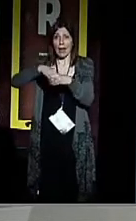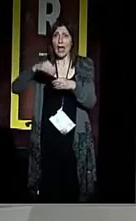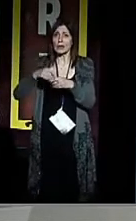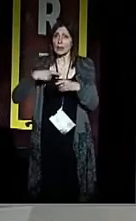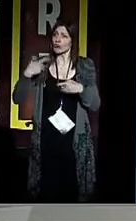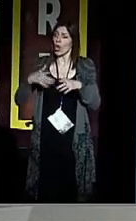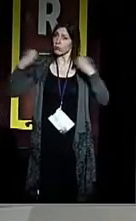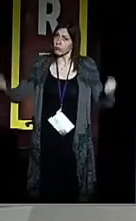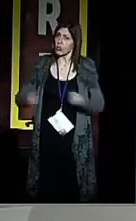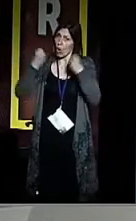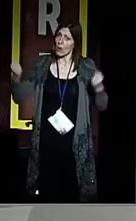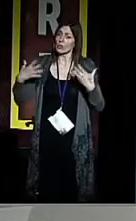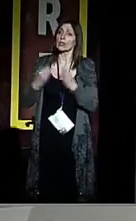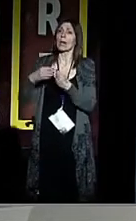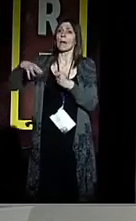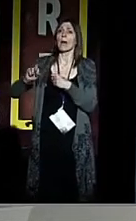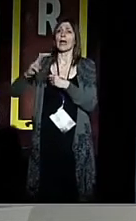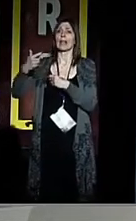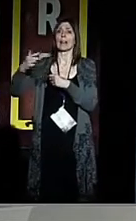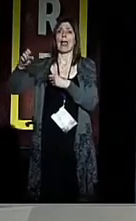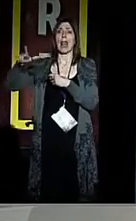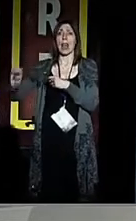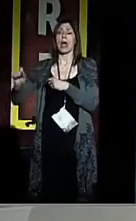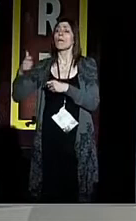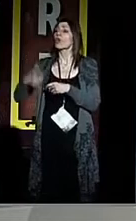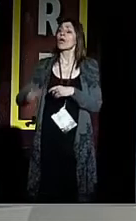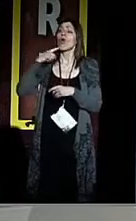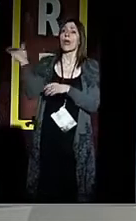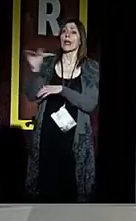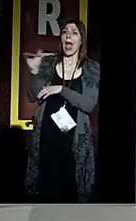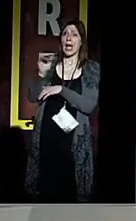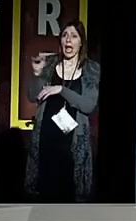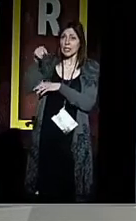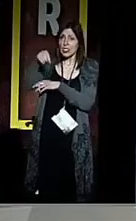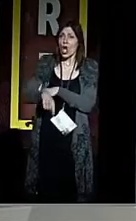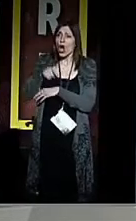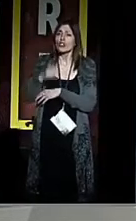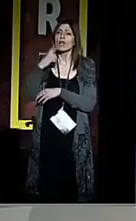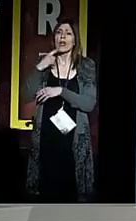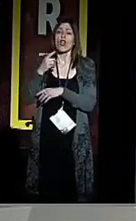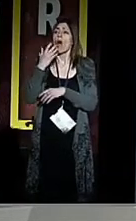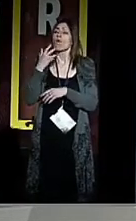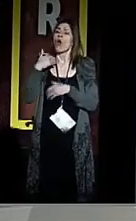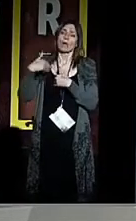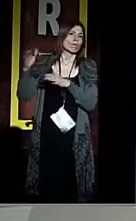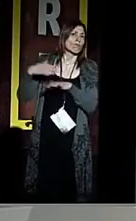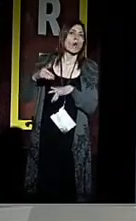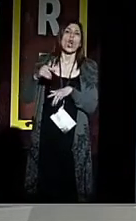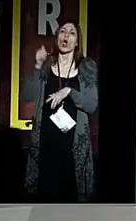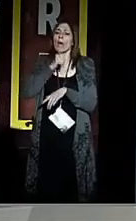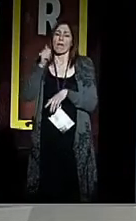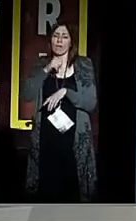Martella, perché i ragazzi oggi, per liberarsi dal fatto che le fake news, la